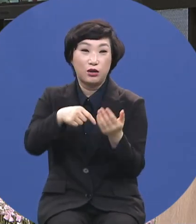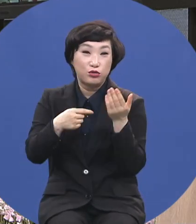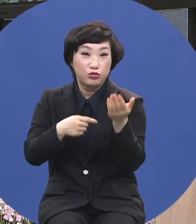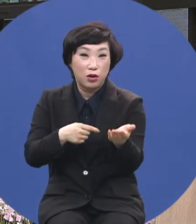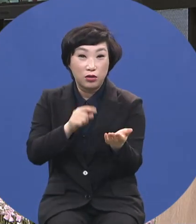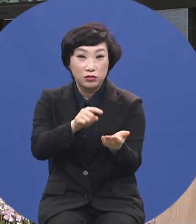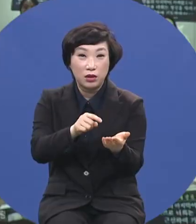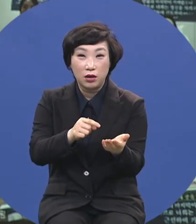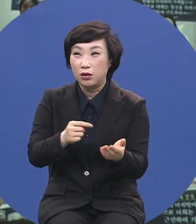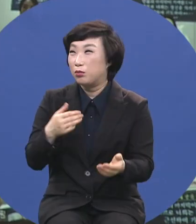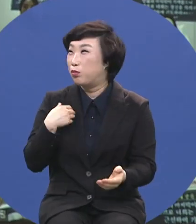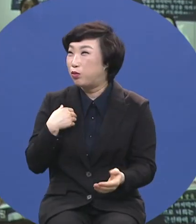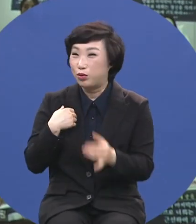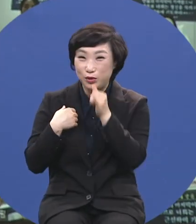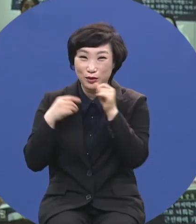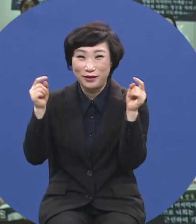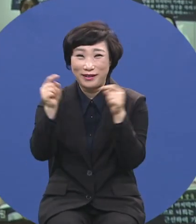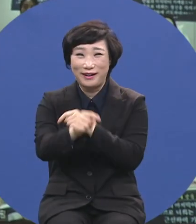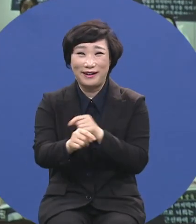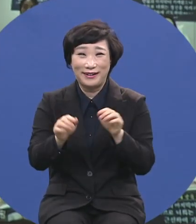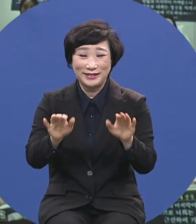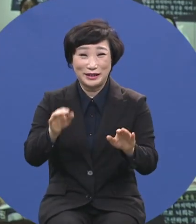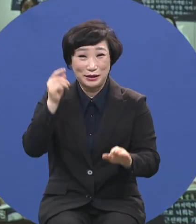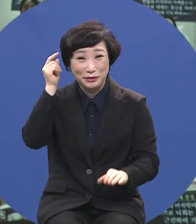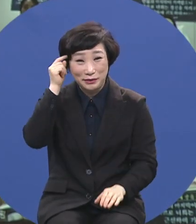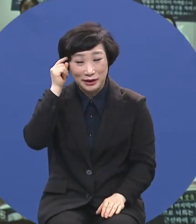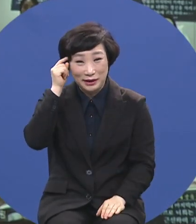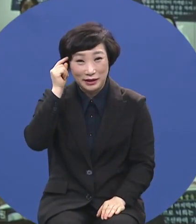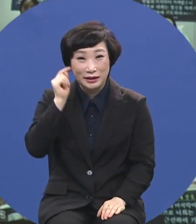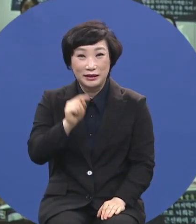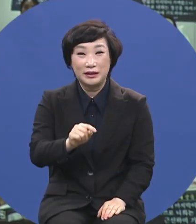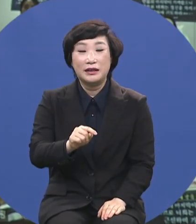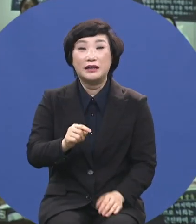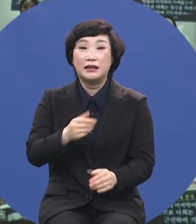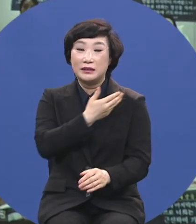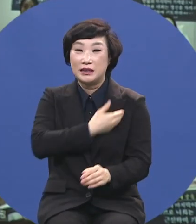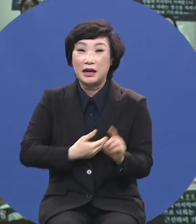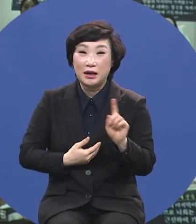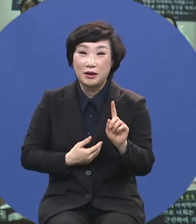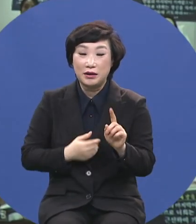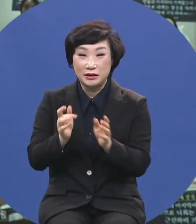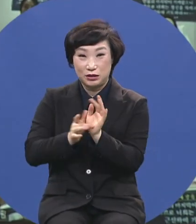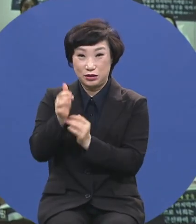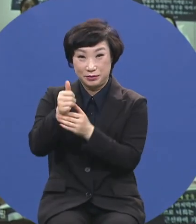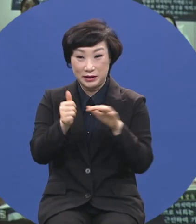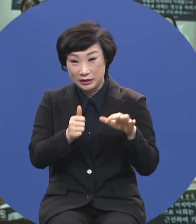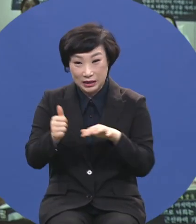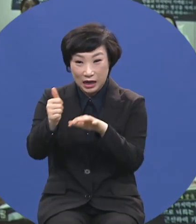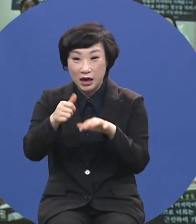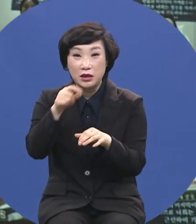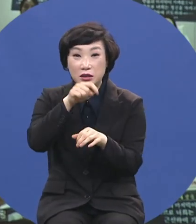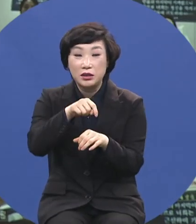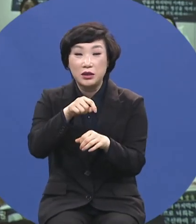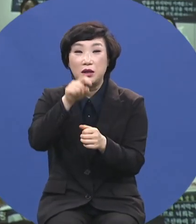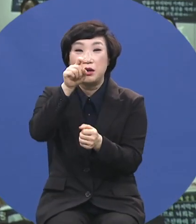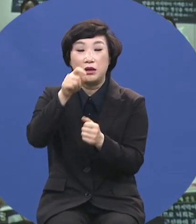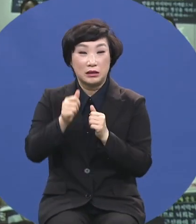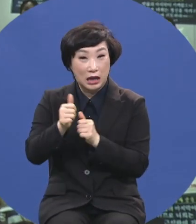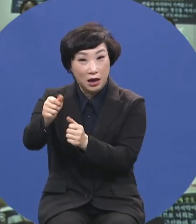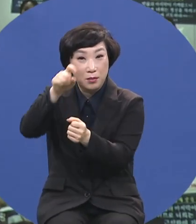안 배워요. 왜 안 배우느냐? 제자들은 예수님을 따르는 딴 목적이